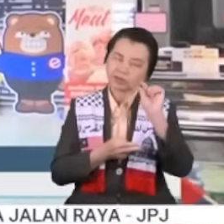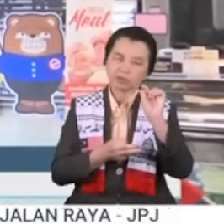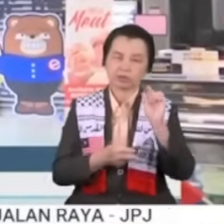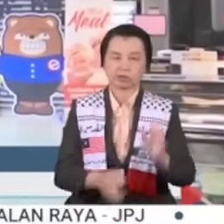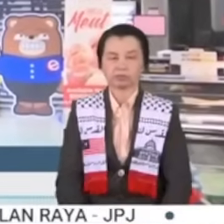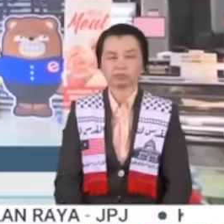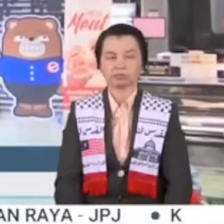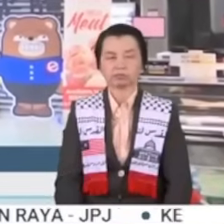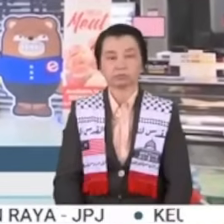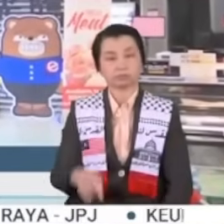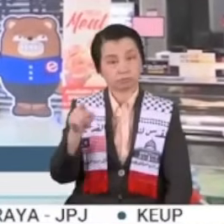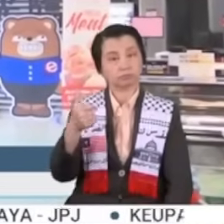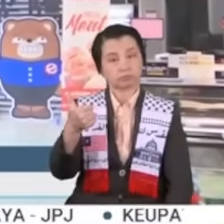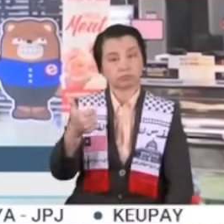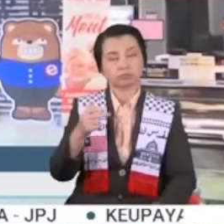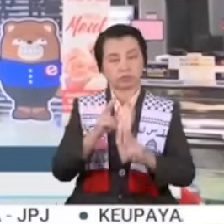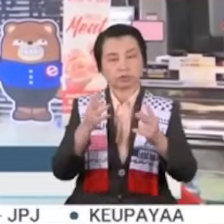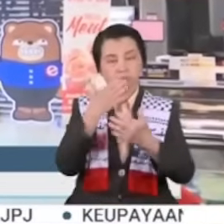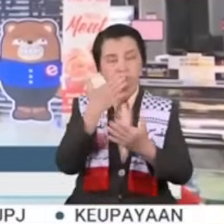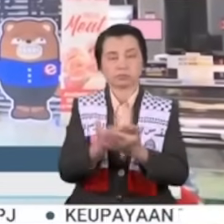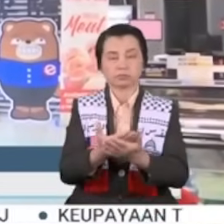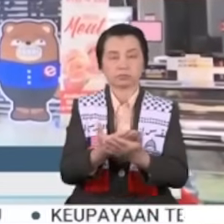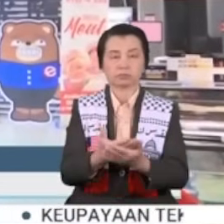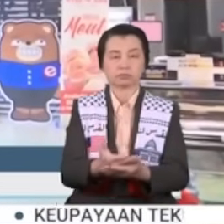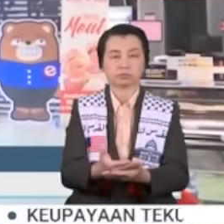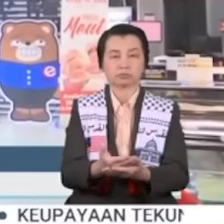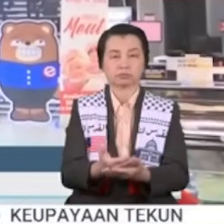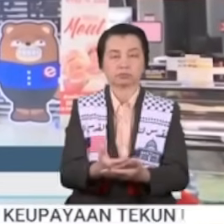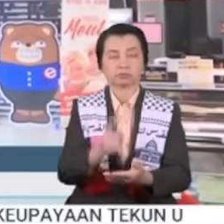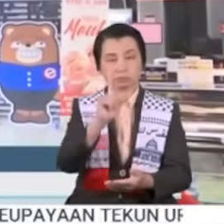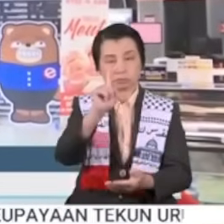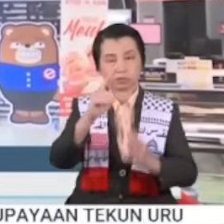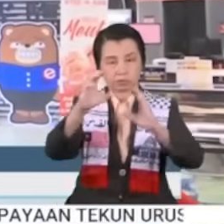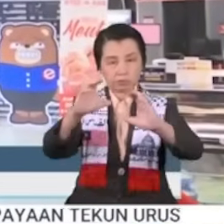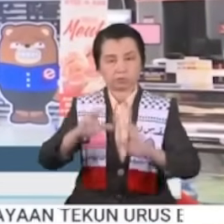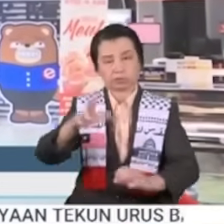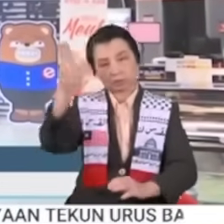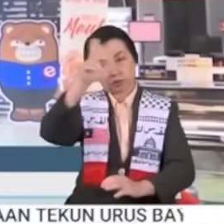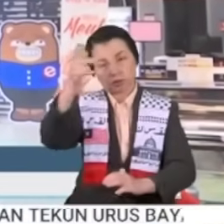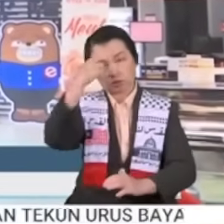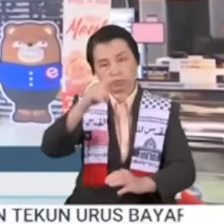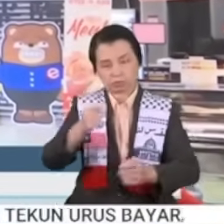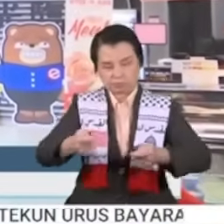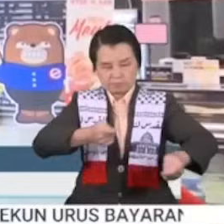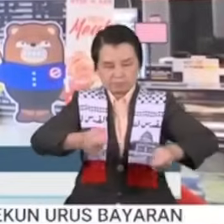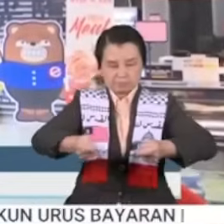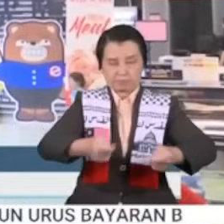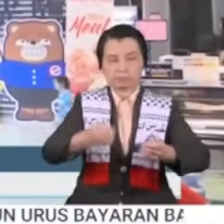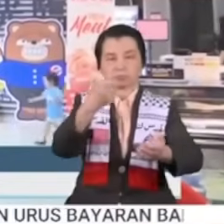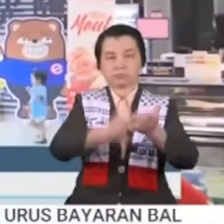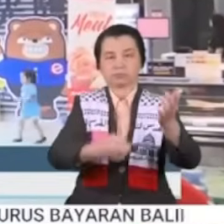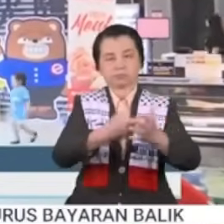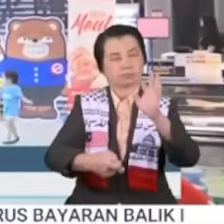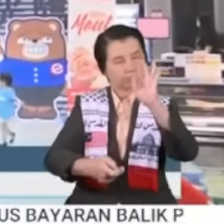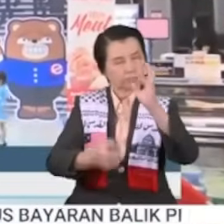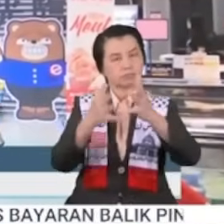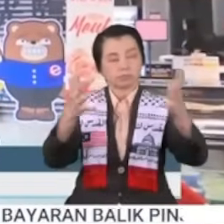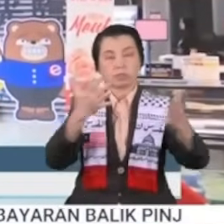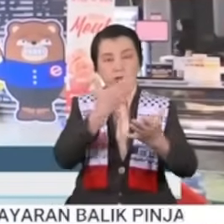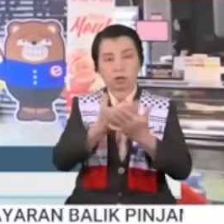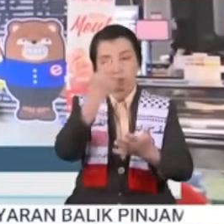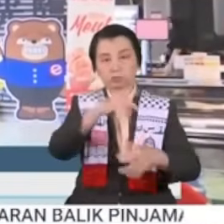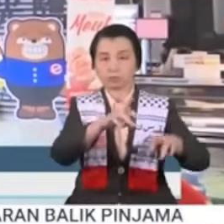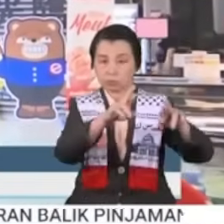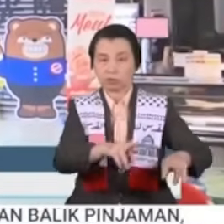ini amat Baiklah ya satu cara kerajaan untuk mwa harga banyak kebaikan untuk